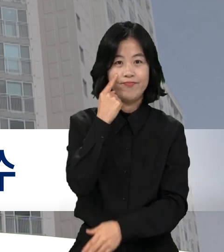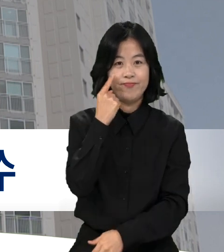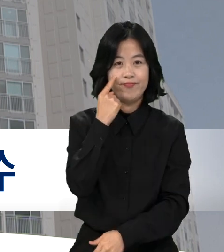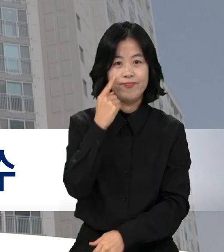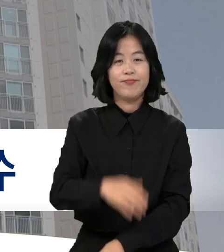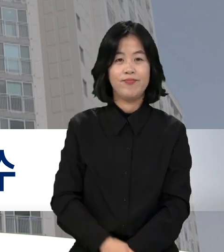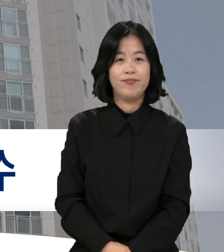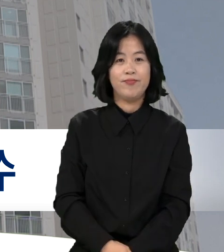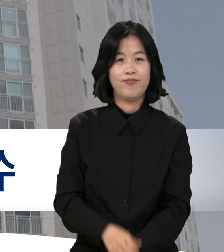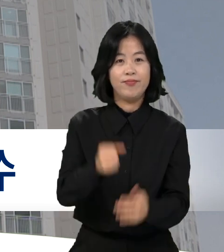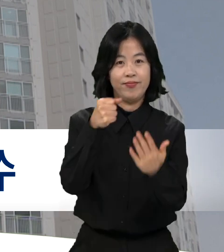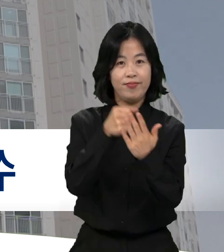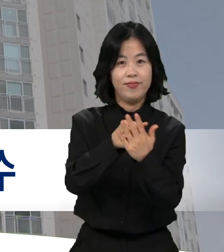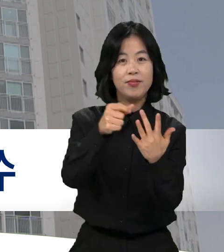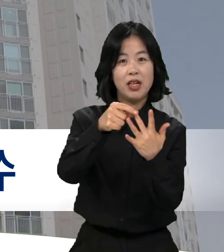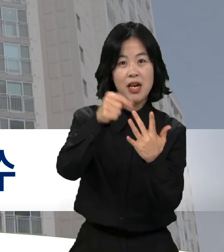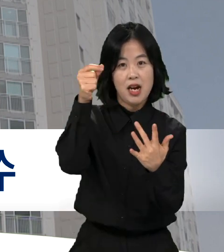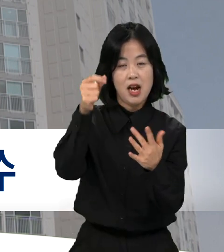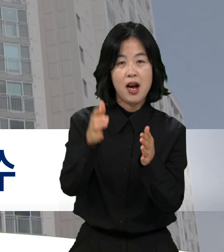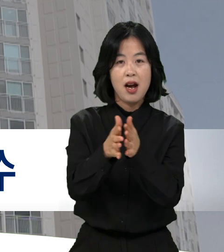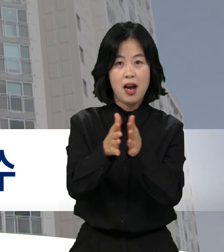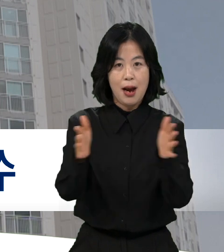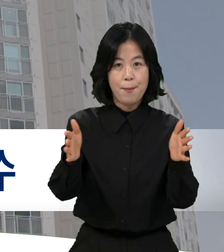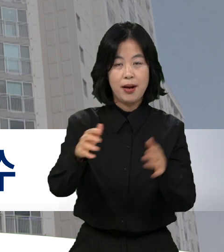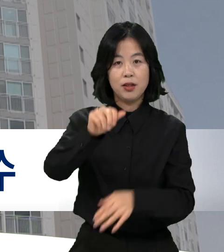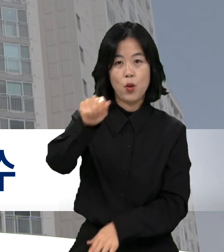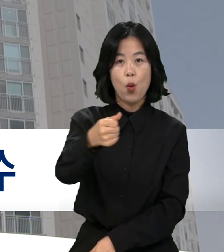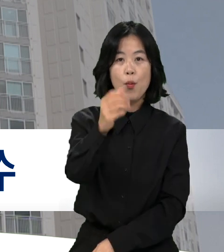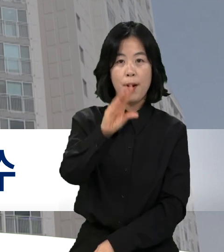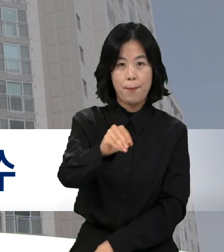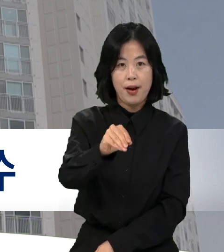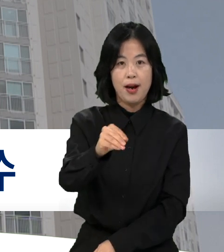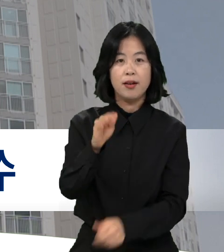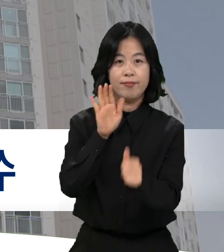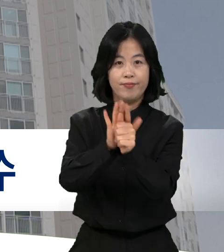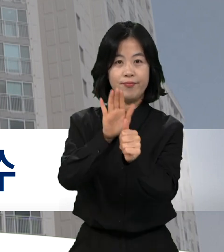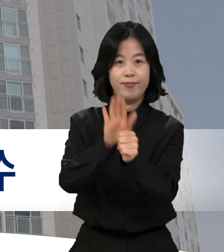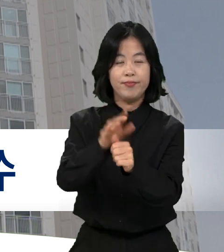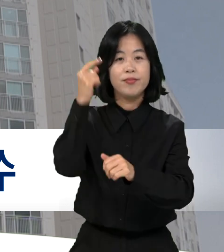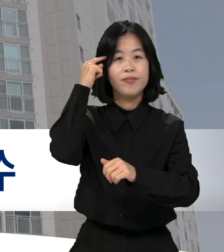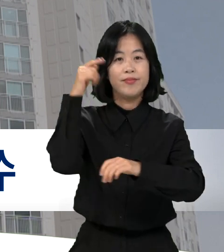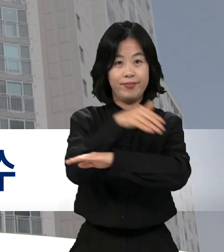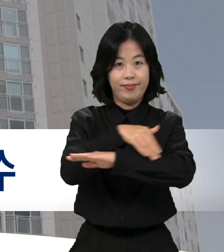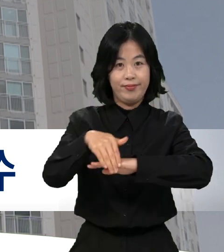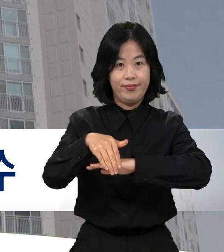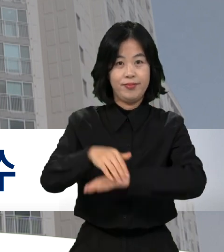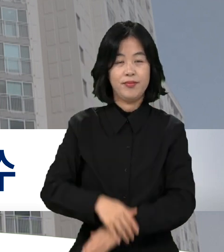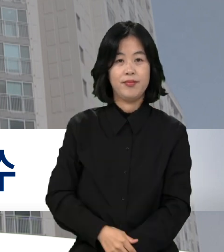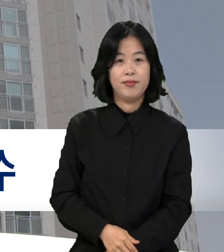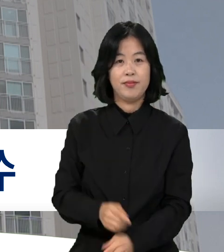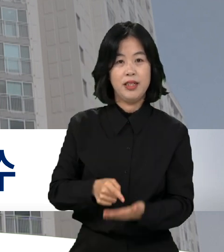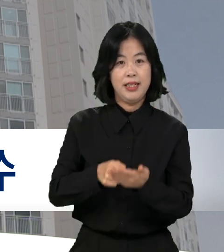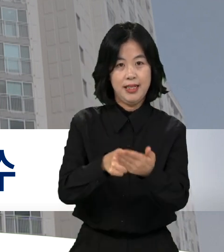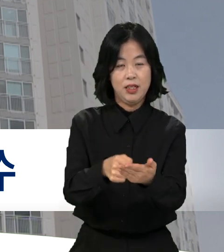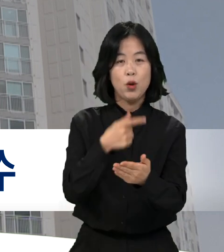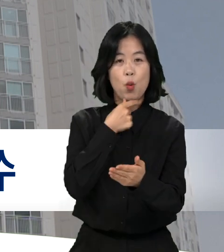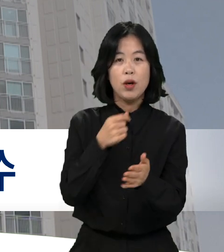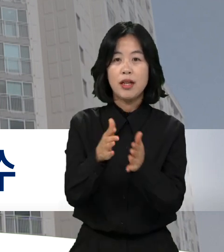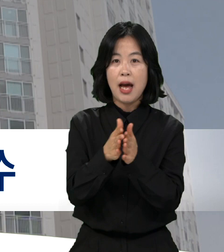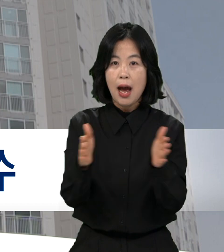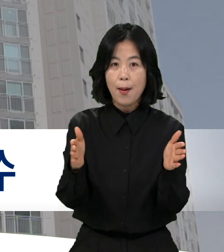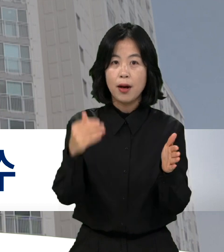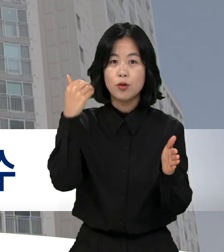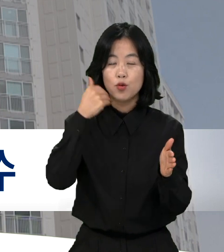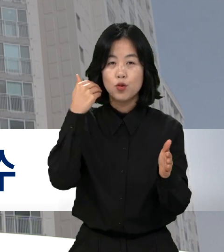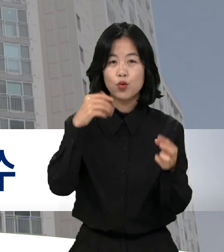눈여겨 보셔야겠습니다 선정된 사업에는 단지별 최대 500만 원까지 지원될 예정인데요 신청을 원하는 의무